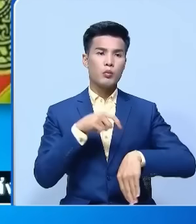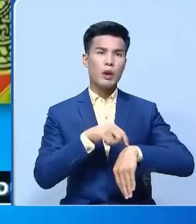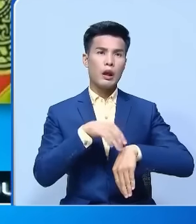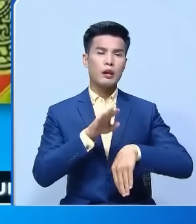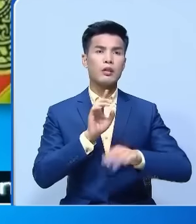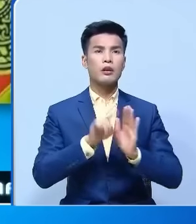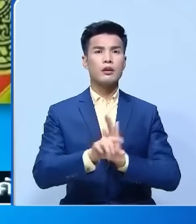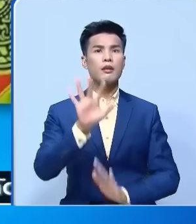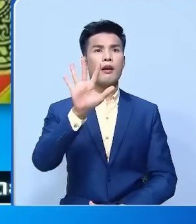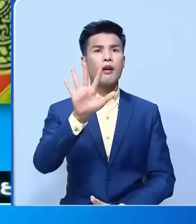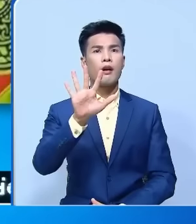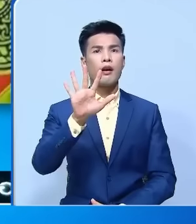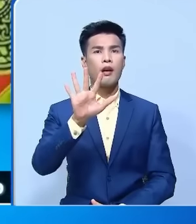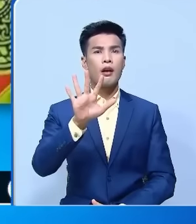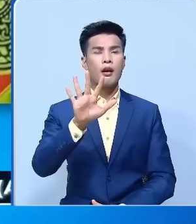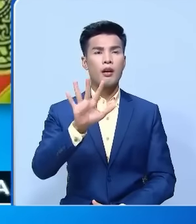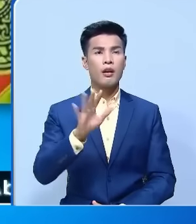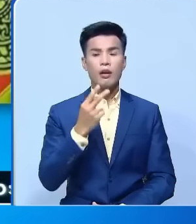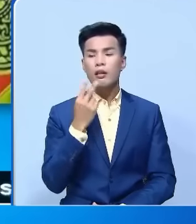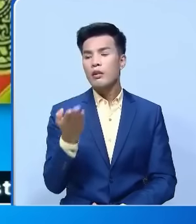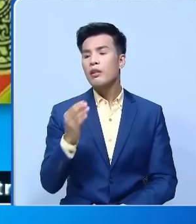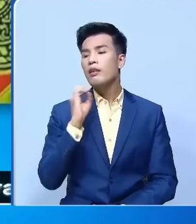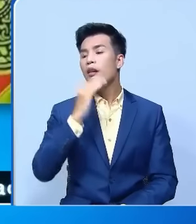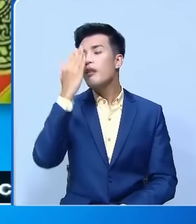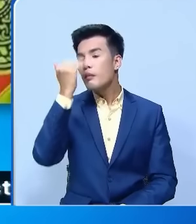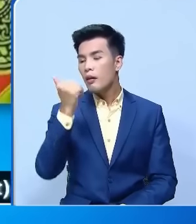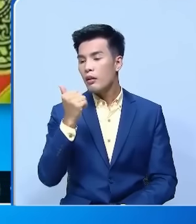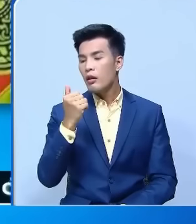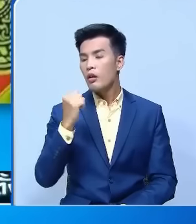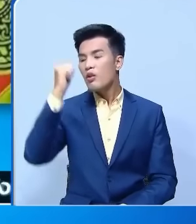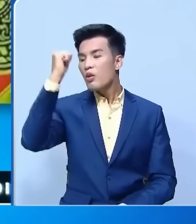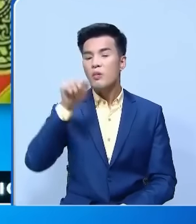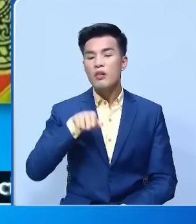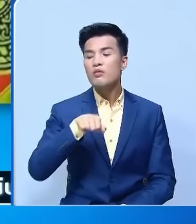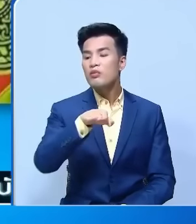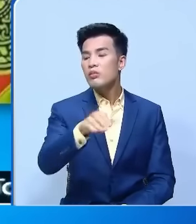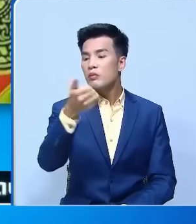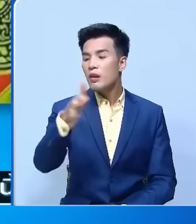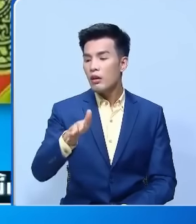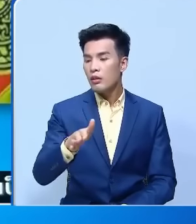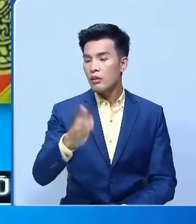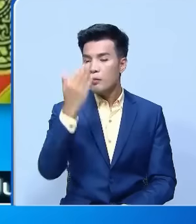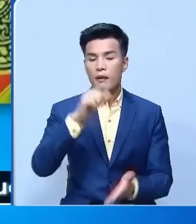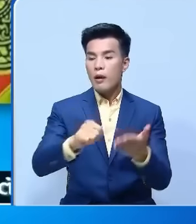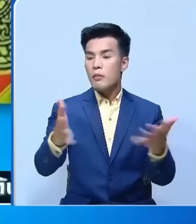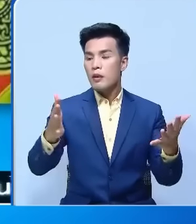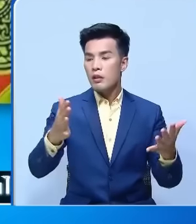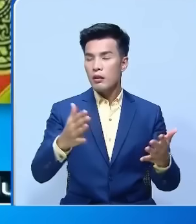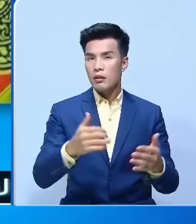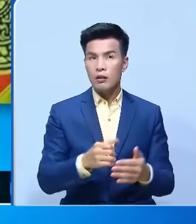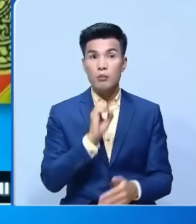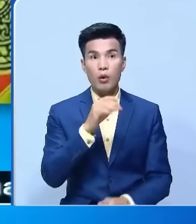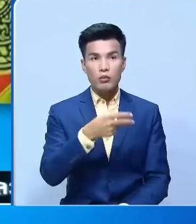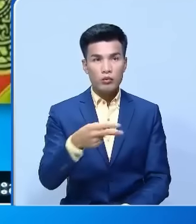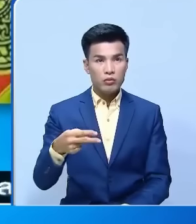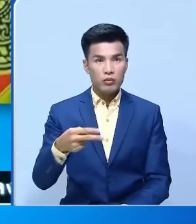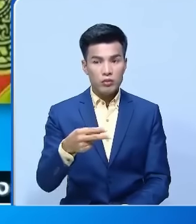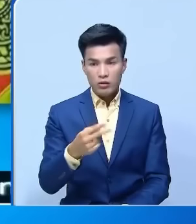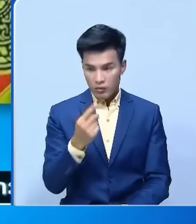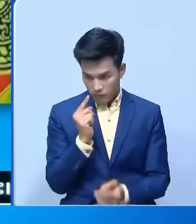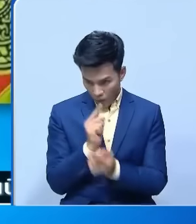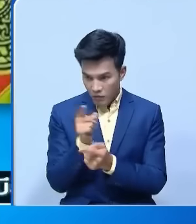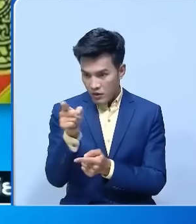นาทีอืแถมยังบอกทีแบบนี้ขยันจังทีปัญหารถเมล์เข้าจอดป้ายไม่ได้ทำไมไม่ไปแก้แล้วก็ส่งท้ายด้วยเชิงอาฆาตว่าอย่าให้เจอกัน